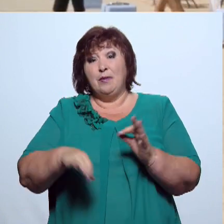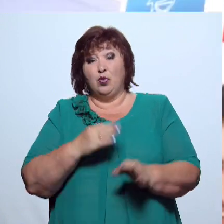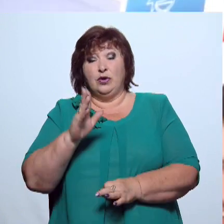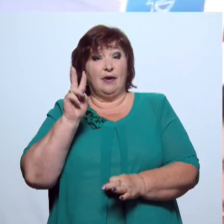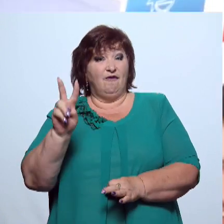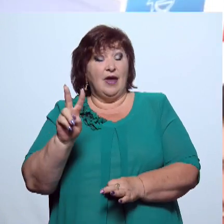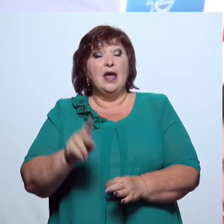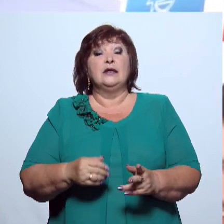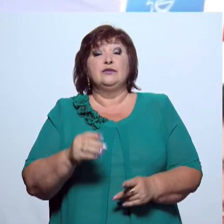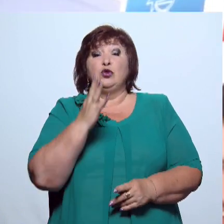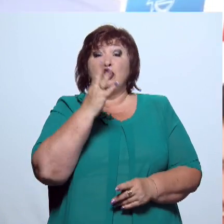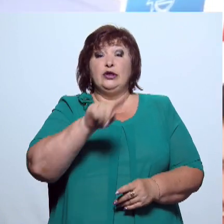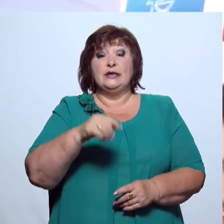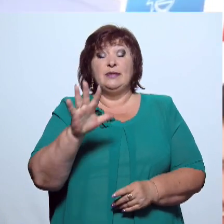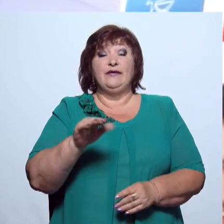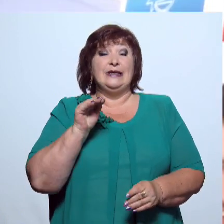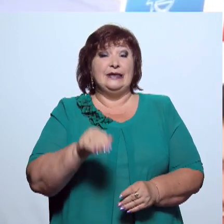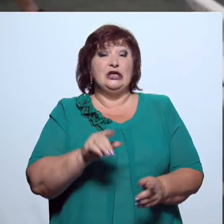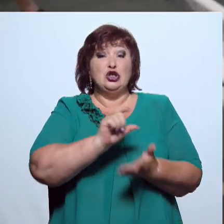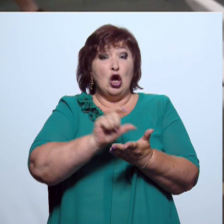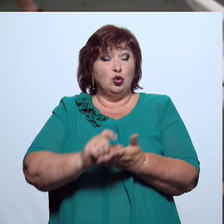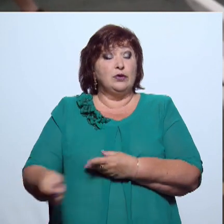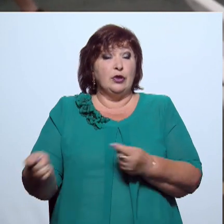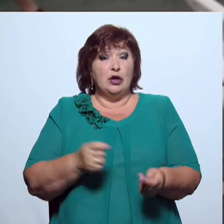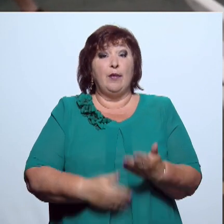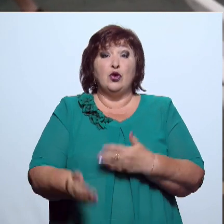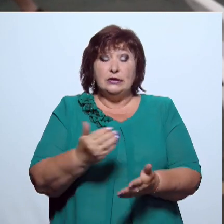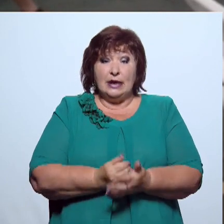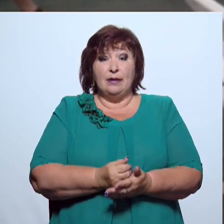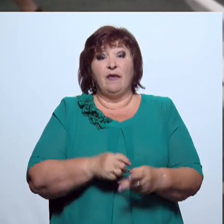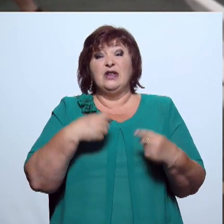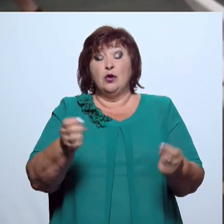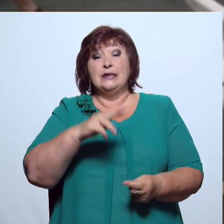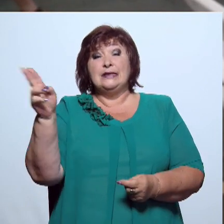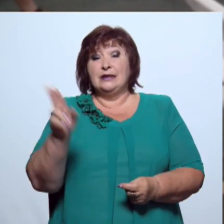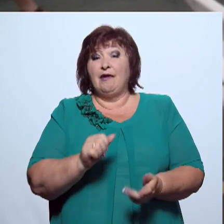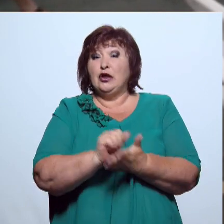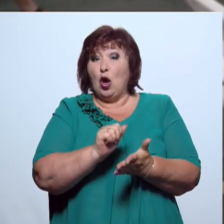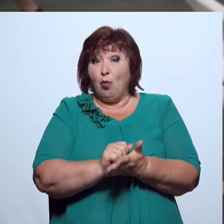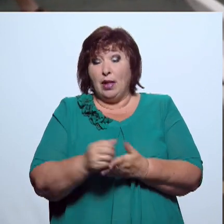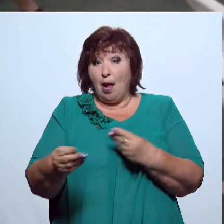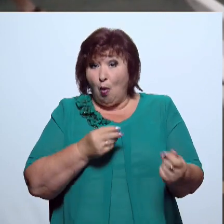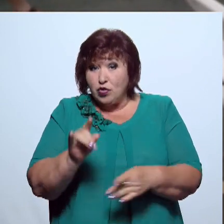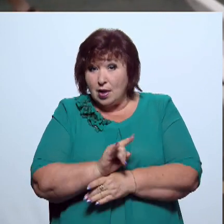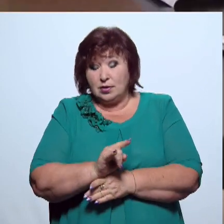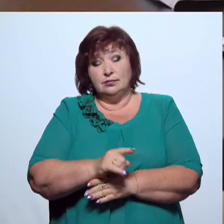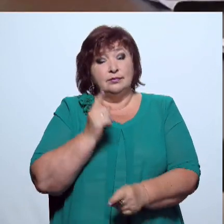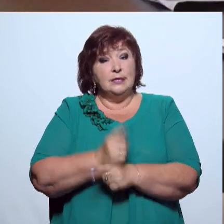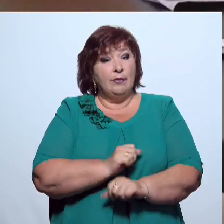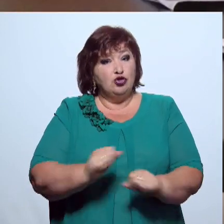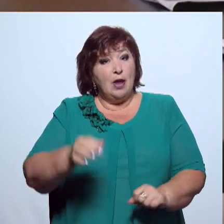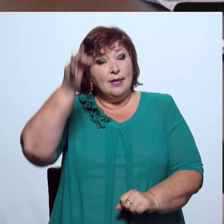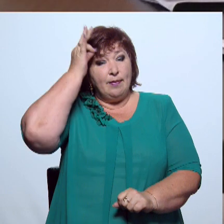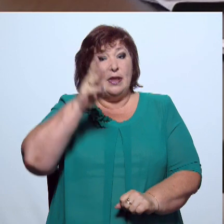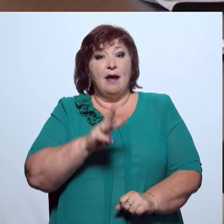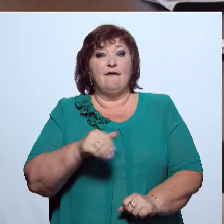получил партию в 4500 доз. По результатам выдается сертификат. Это документ, подделка которого запрещена. Об этом напоминают